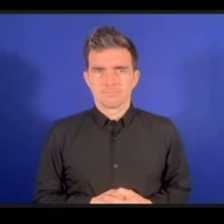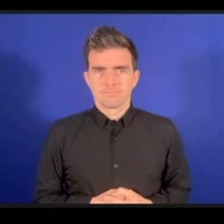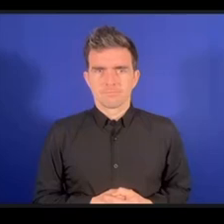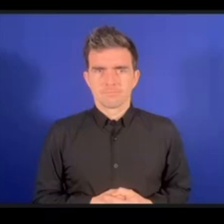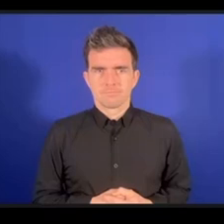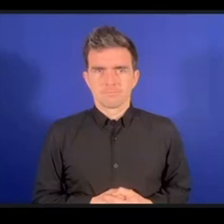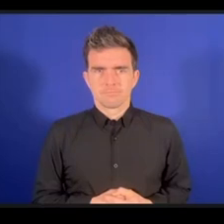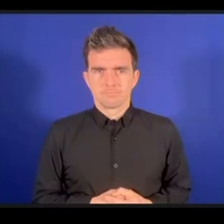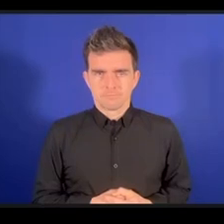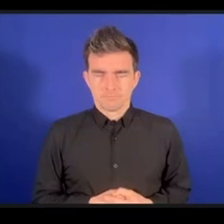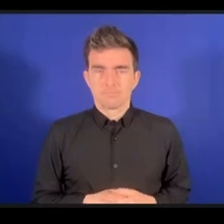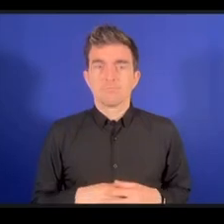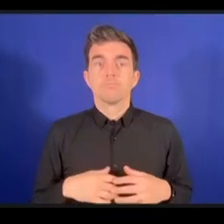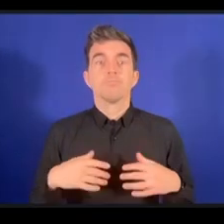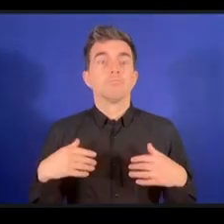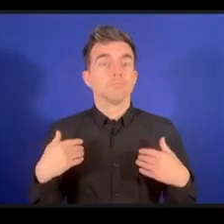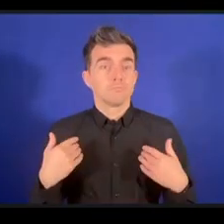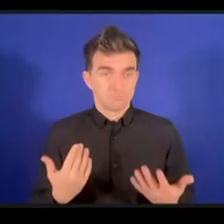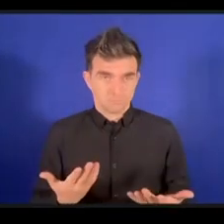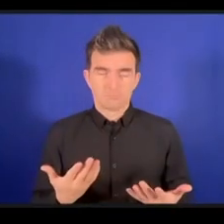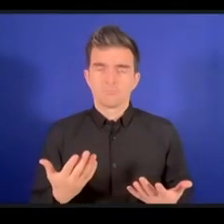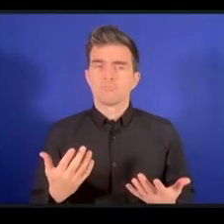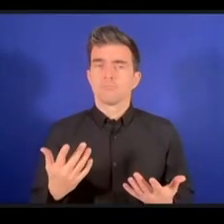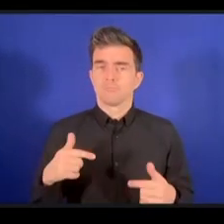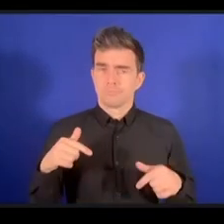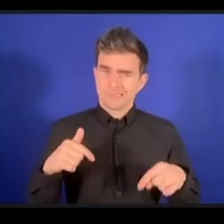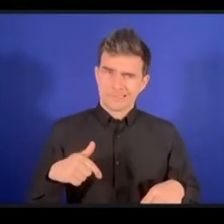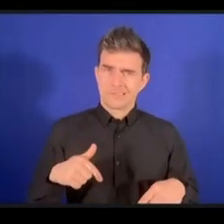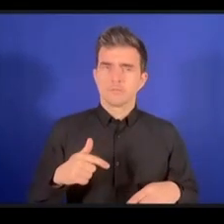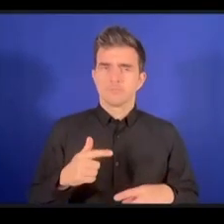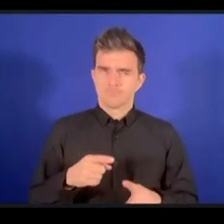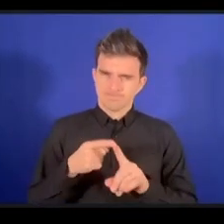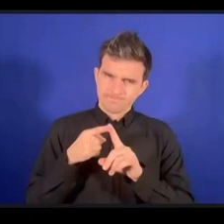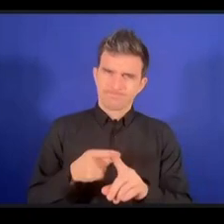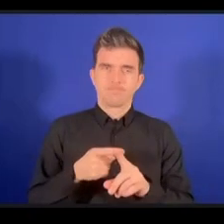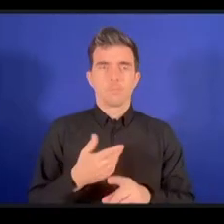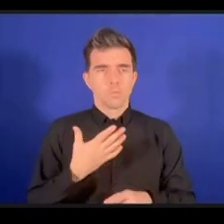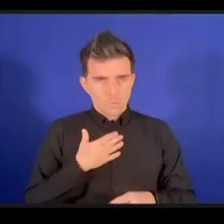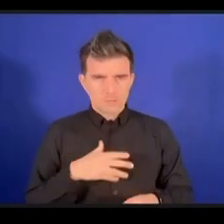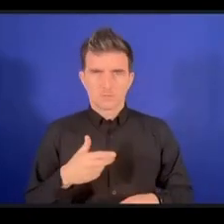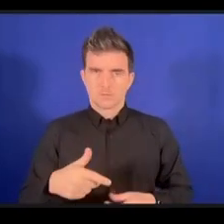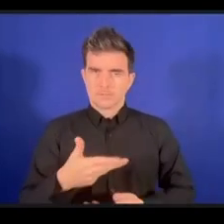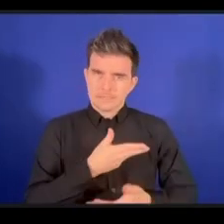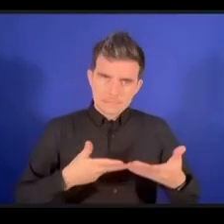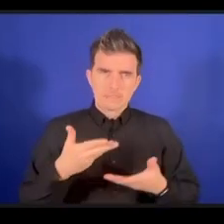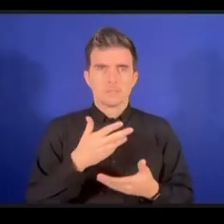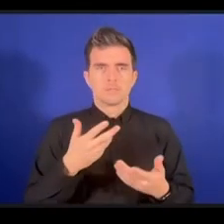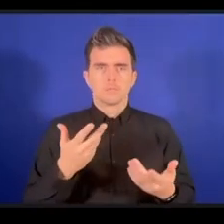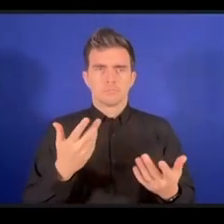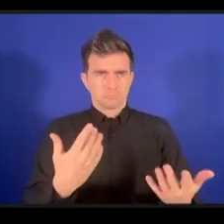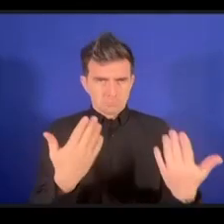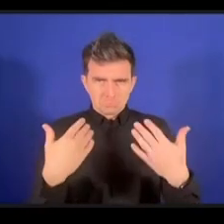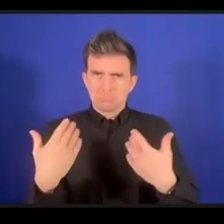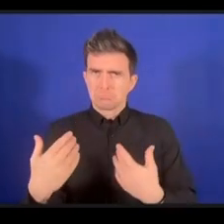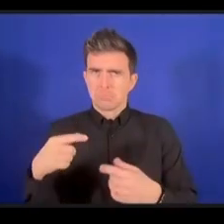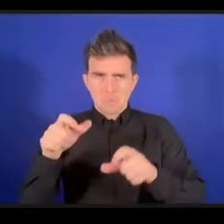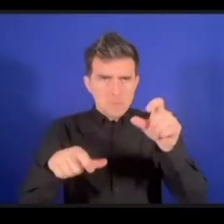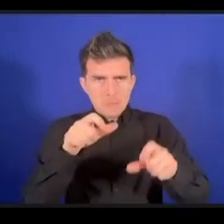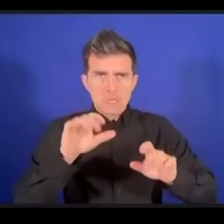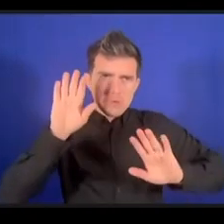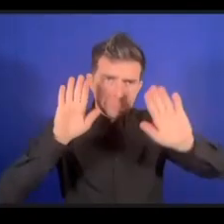让这段会尽可能的能够具有交互性，所以呢，很有赖于大家提问、评